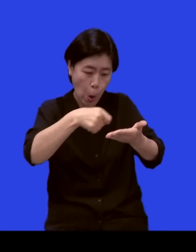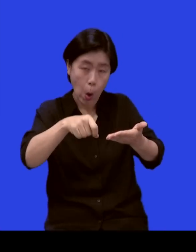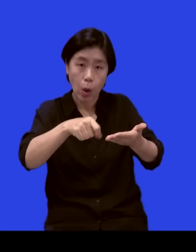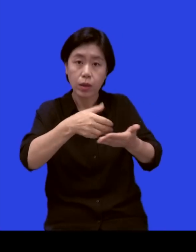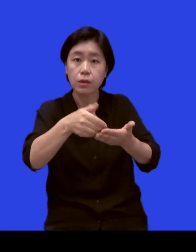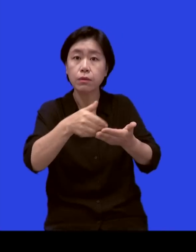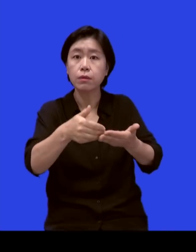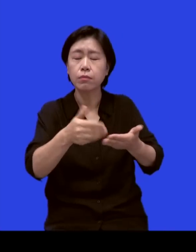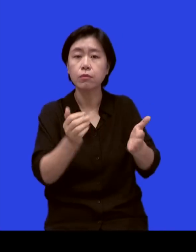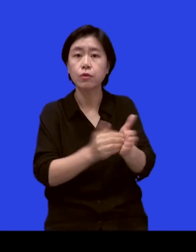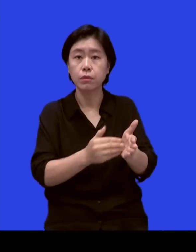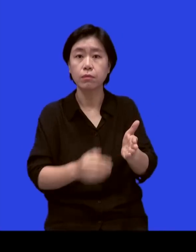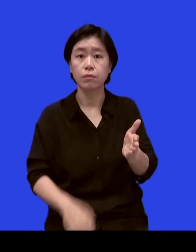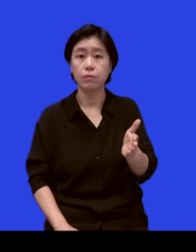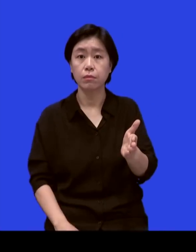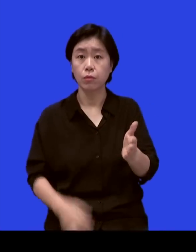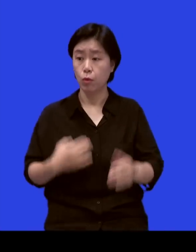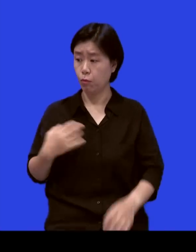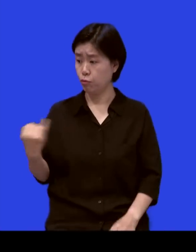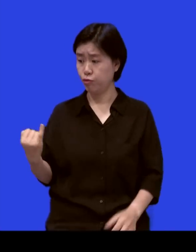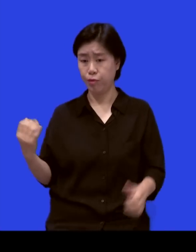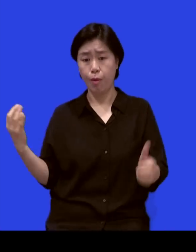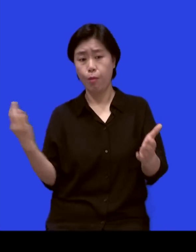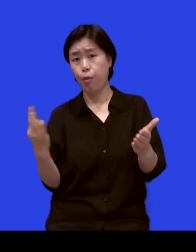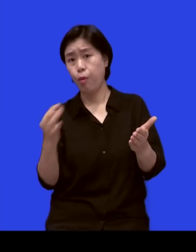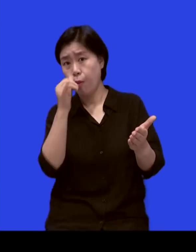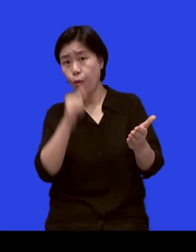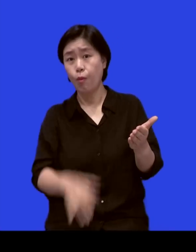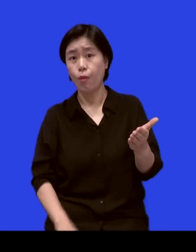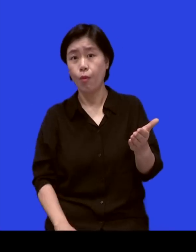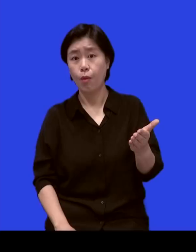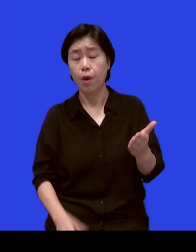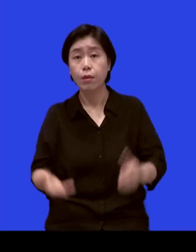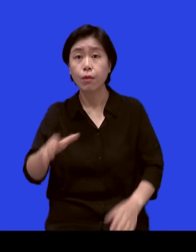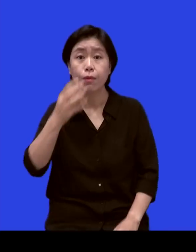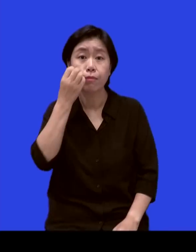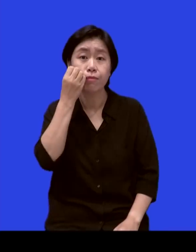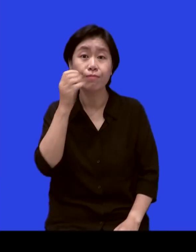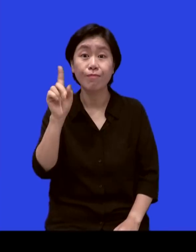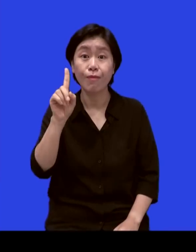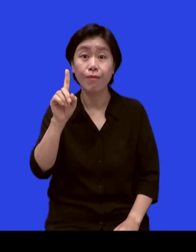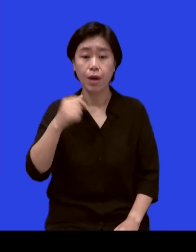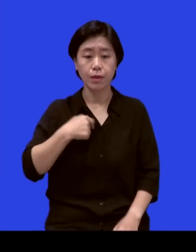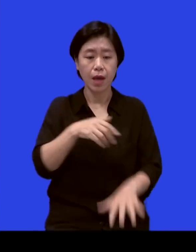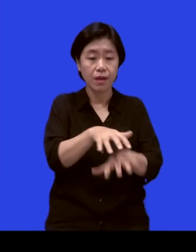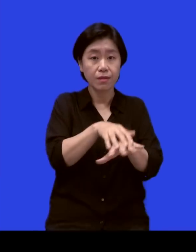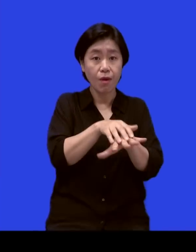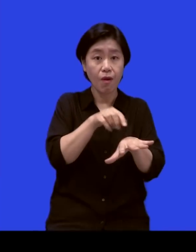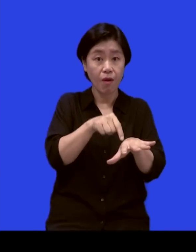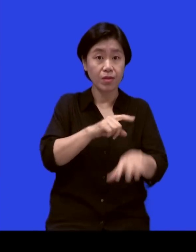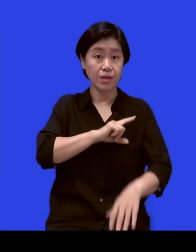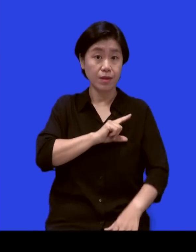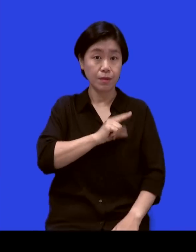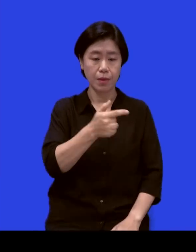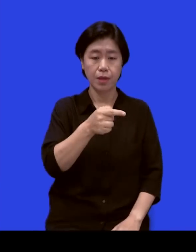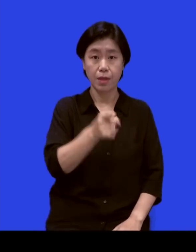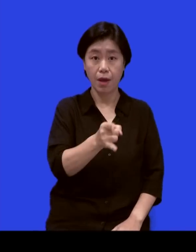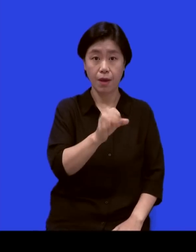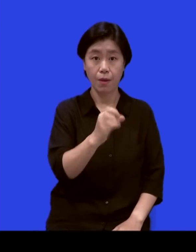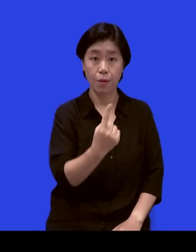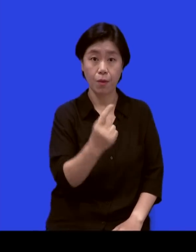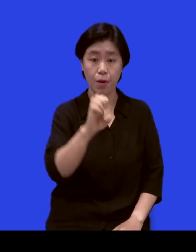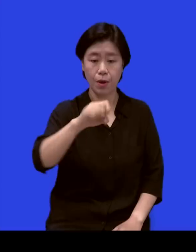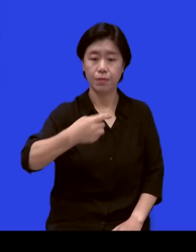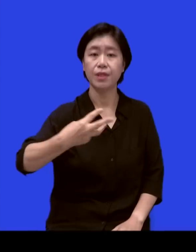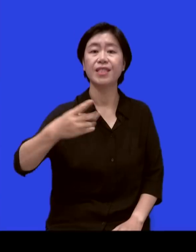근데 제가 너무 놀란 게 예. 네오플랜이란 소재는 알고 있지만 그걸 생각할 제가 왜냐면 그걸로 뭘 해본 적이 의상을 없죠. 만들 것도 아니고